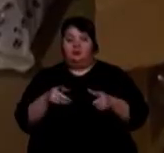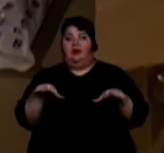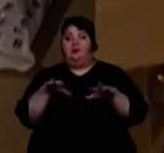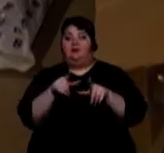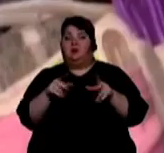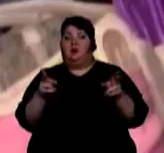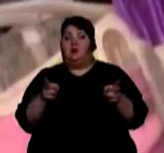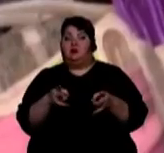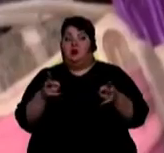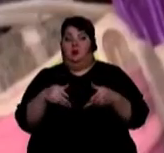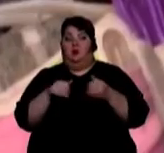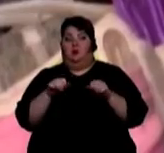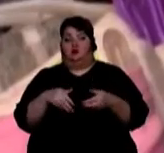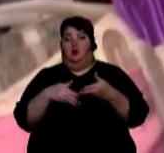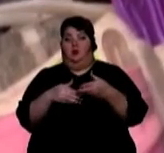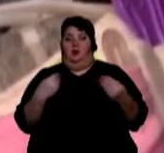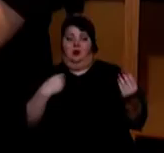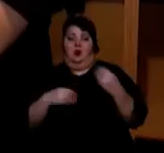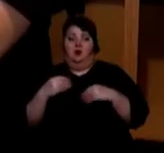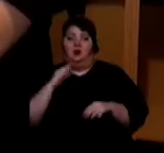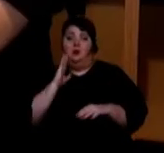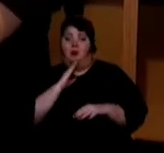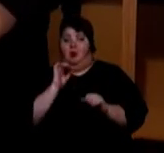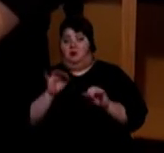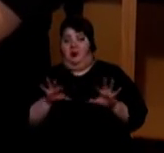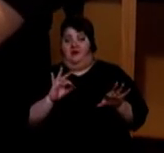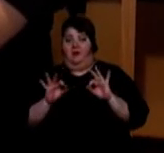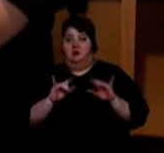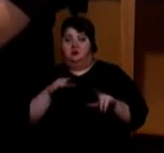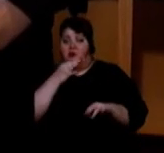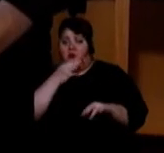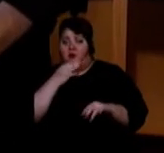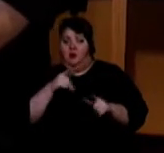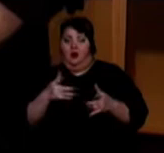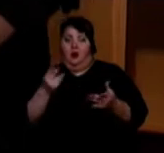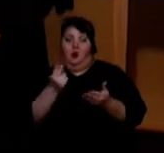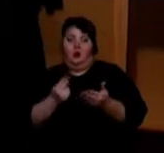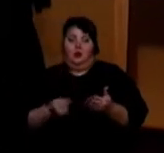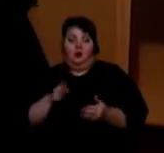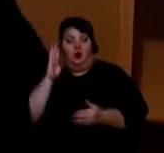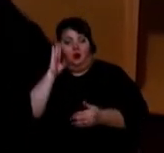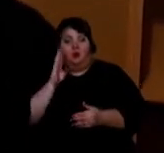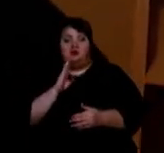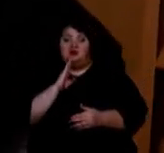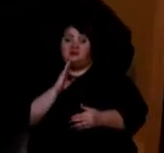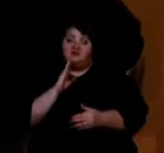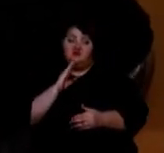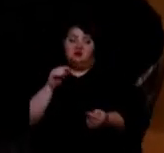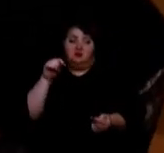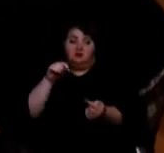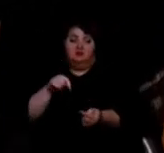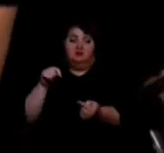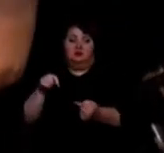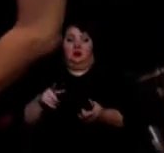потребує, можуть допомогти й із одягом. Мамочка може вибрати, що їй подобається, який колір хлопчик, дівчинка, там